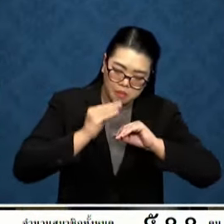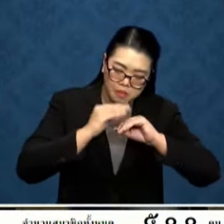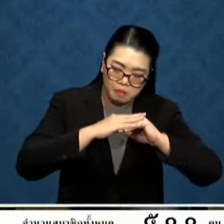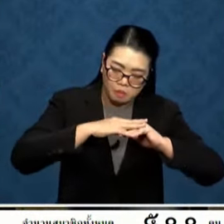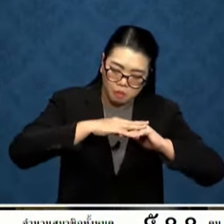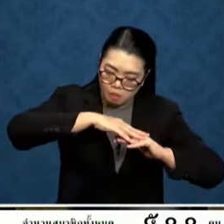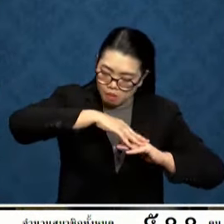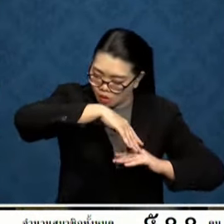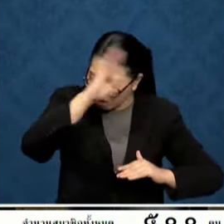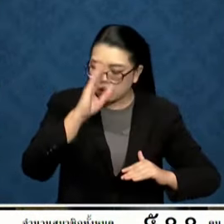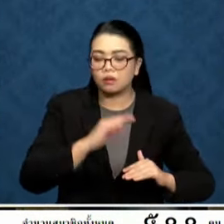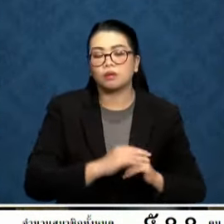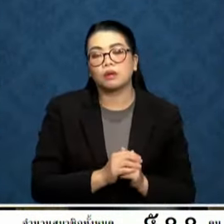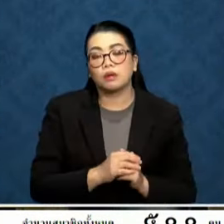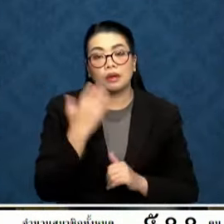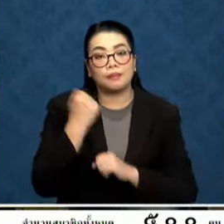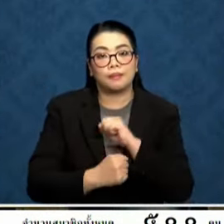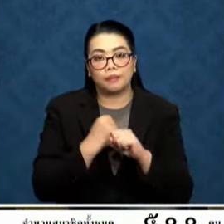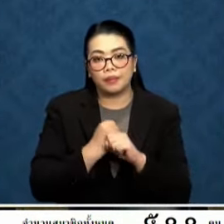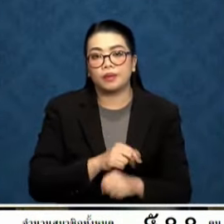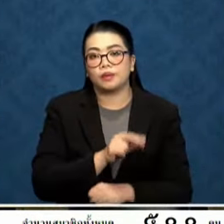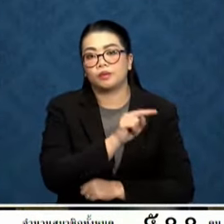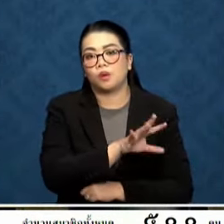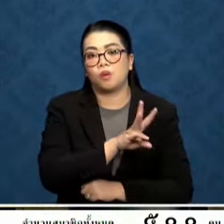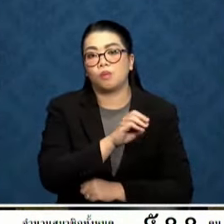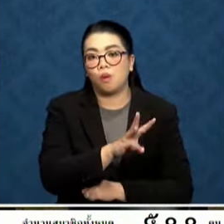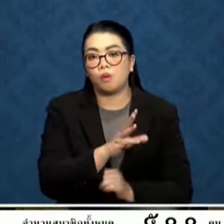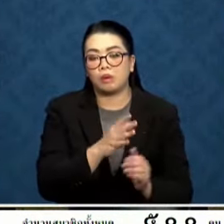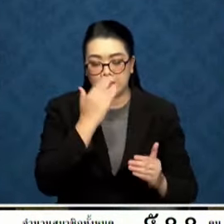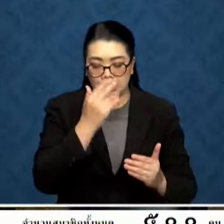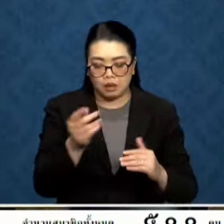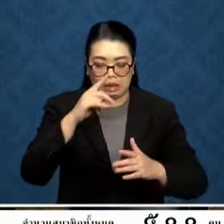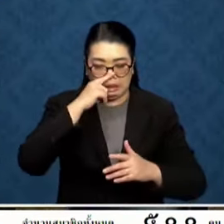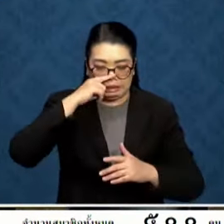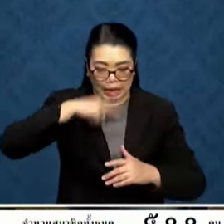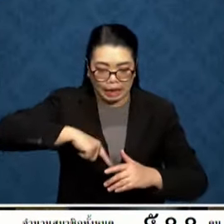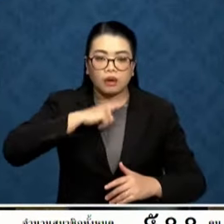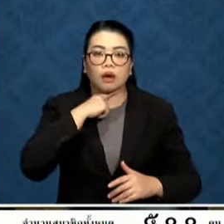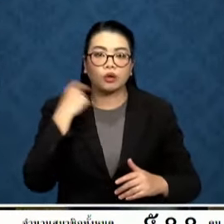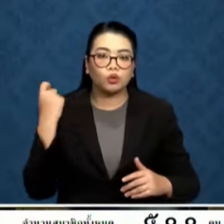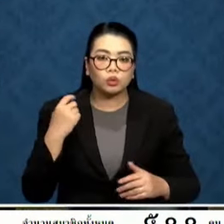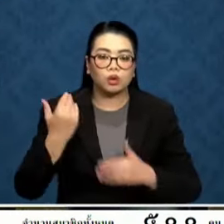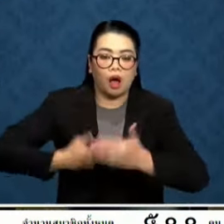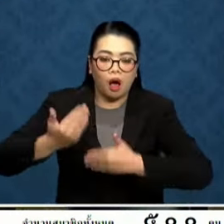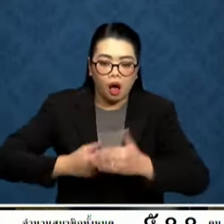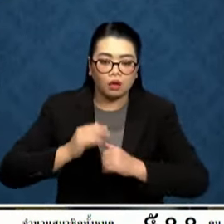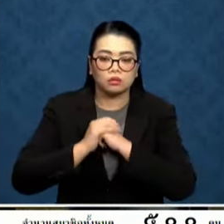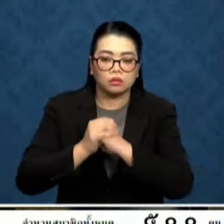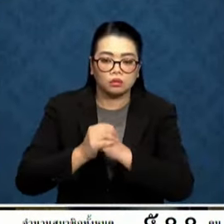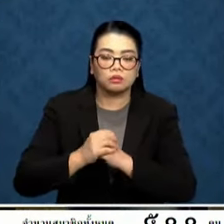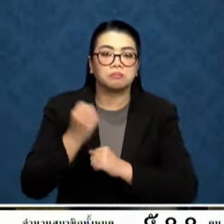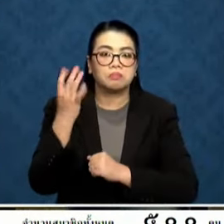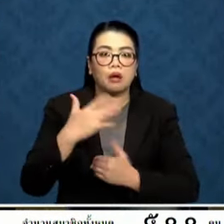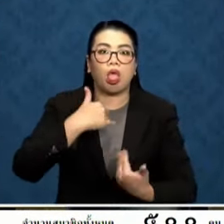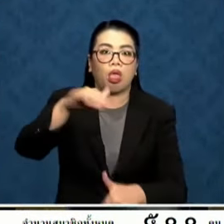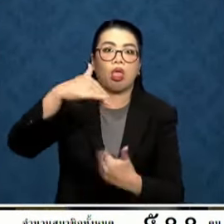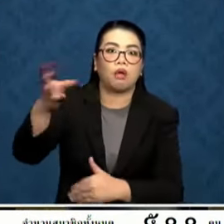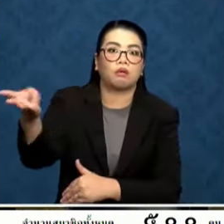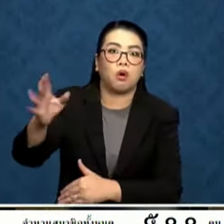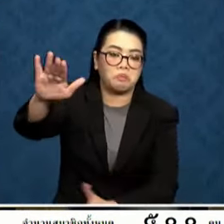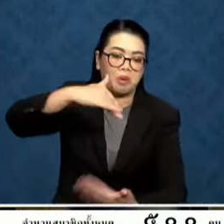การนับตั้งแต่ปี 2566ครับตัวเลขชัดเจนว่าไทยขาดดุลการค้ากับจีนมากสูง